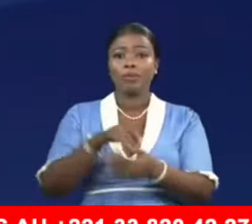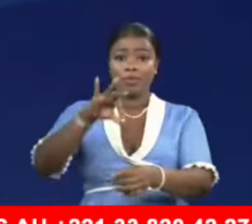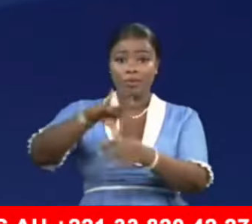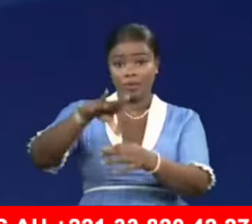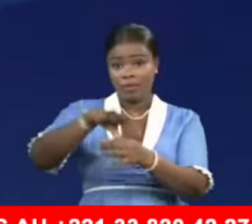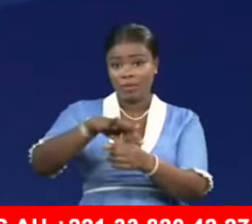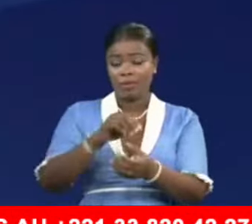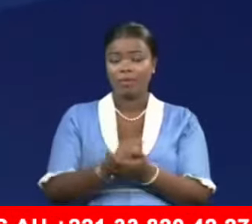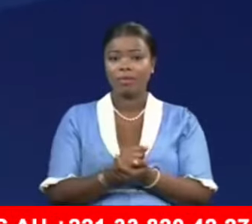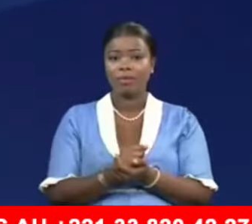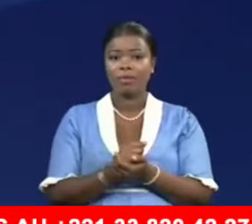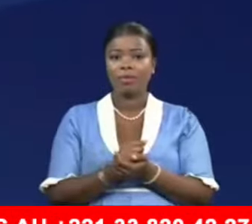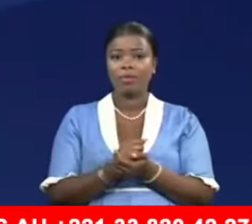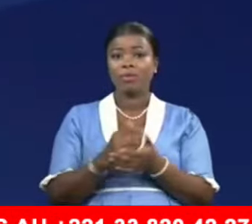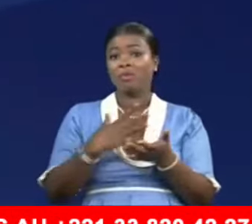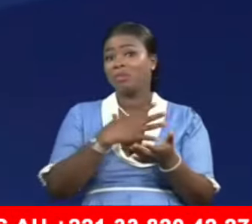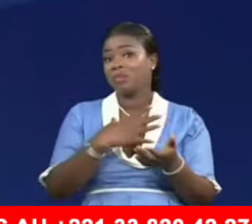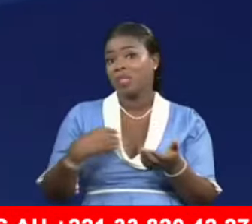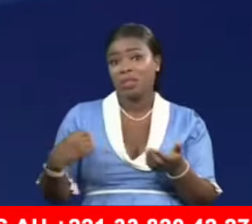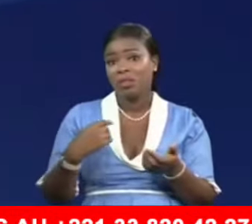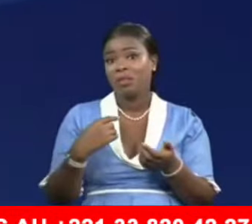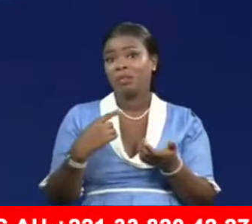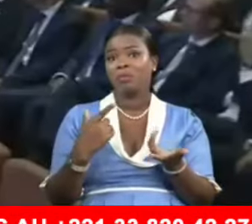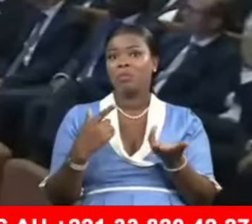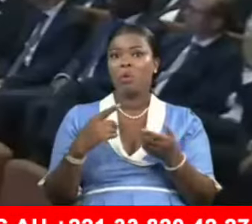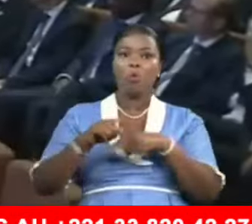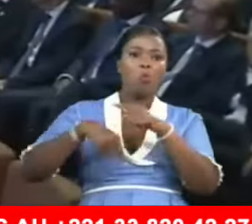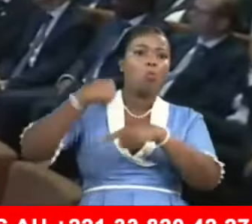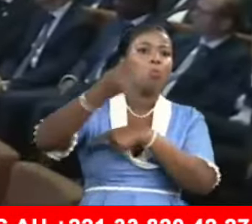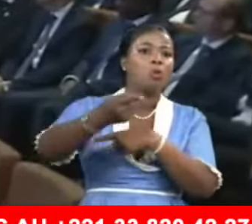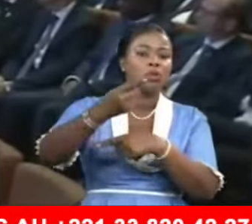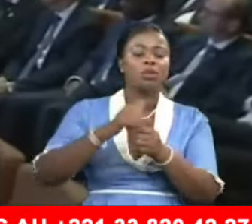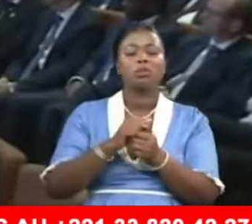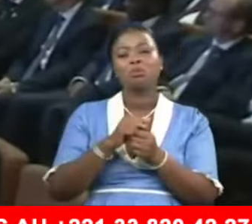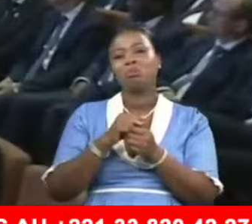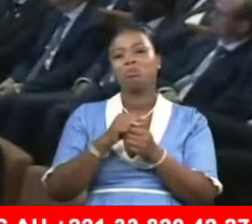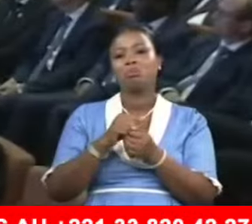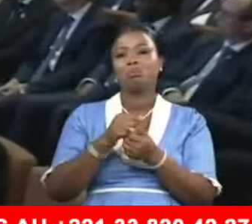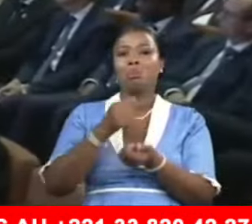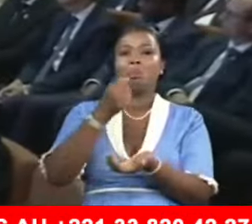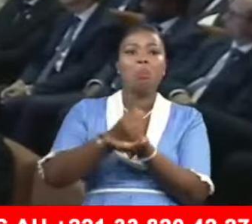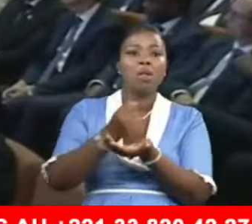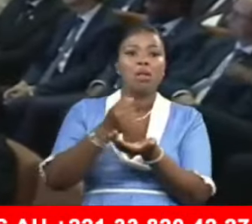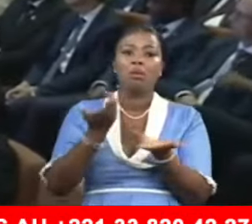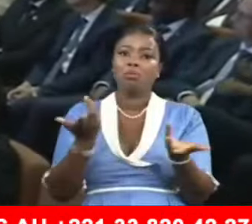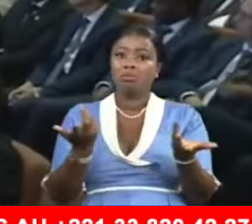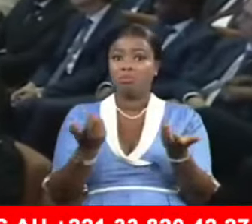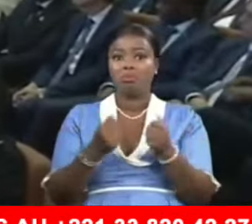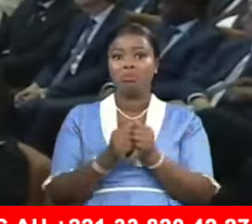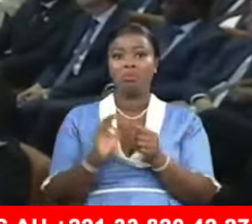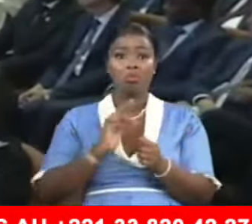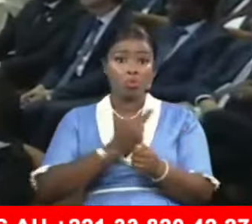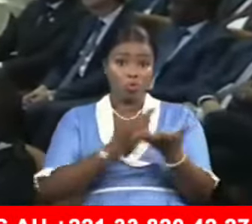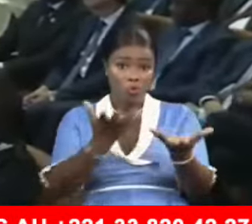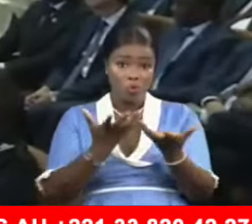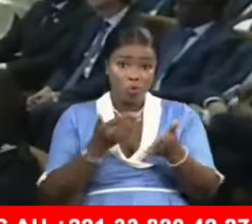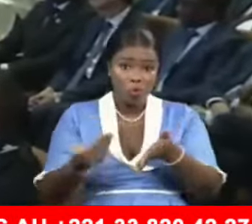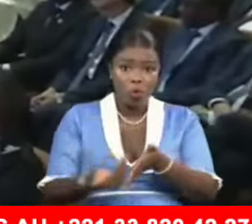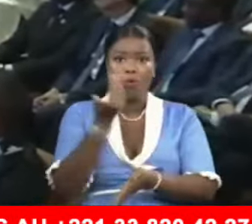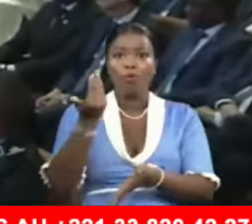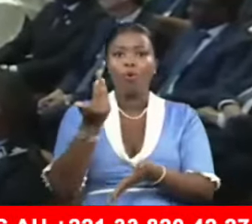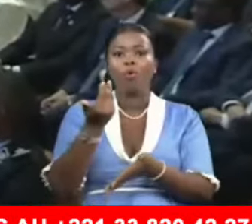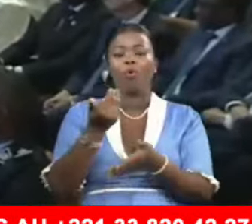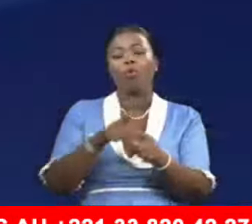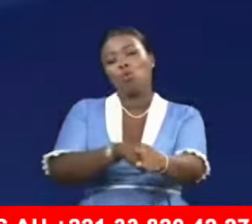et le dictat du prochain mandat nous avons pris le Paris d'adopter un nouveau modèle de développement sur le